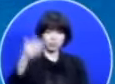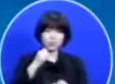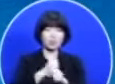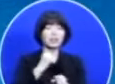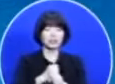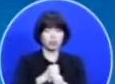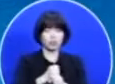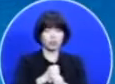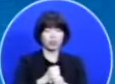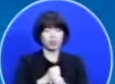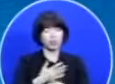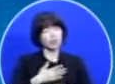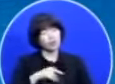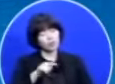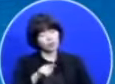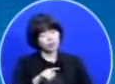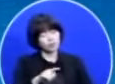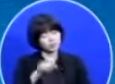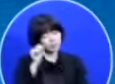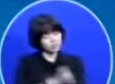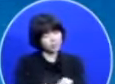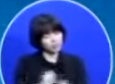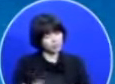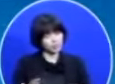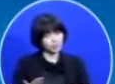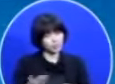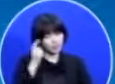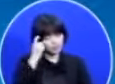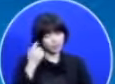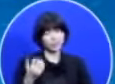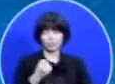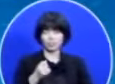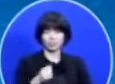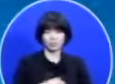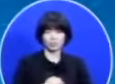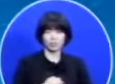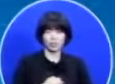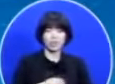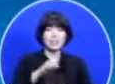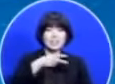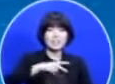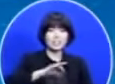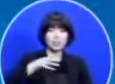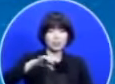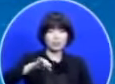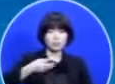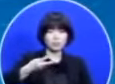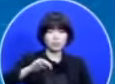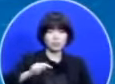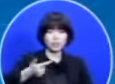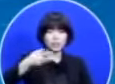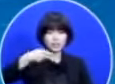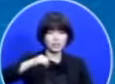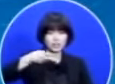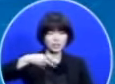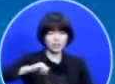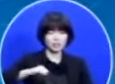이것이 과연 잘하는 것인가 하는 생각이 들었어 성 프랜시스는 예수님의 화신이라고